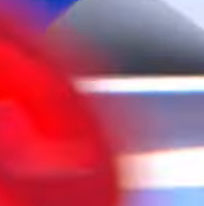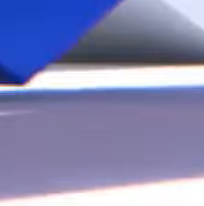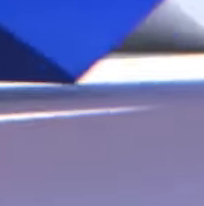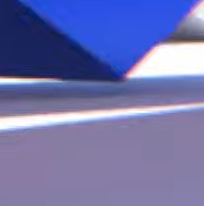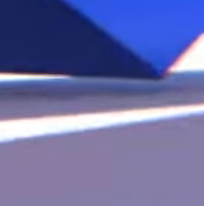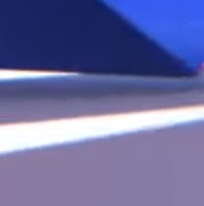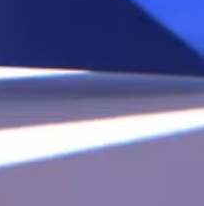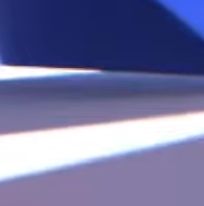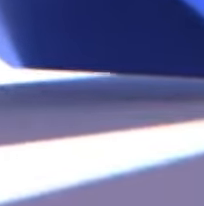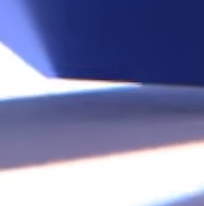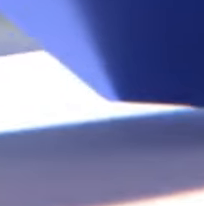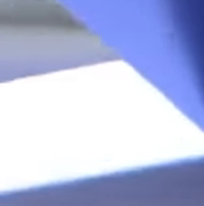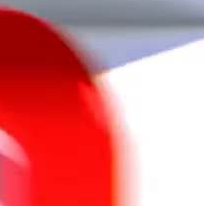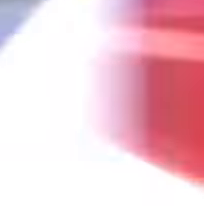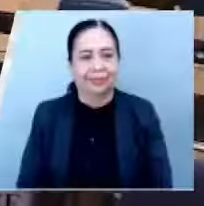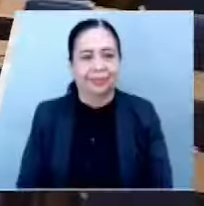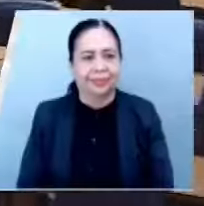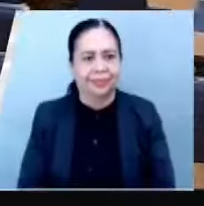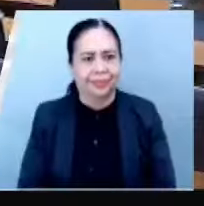Perez.